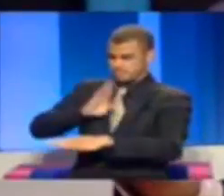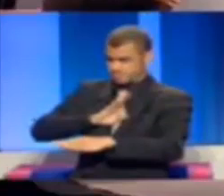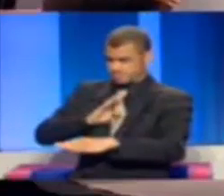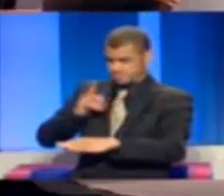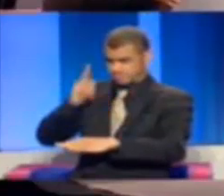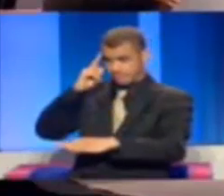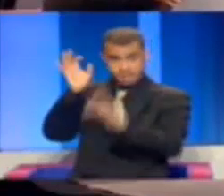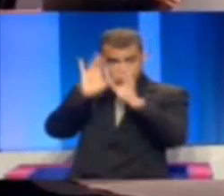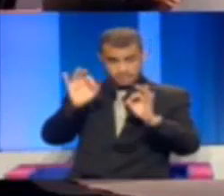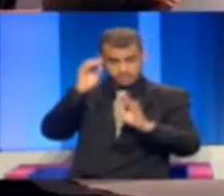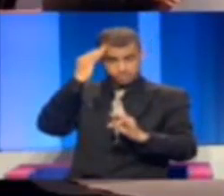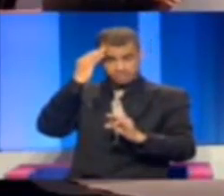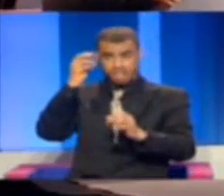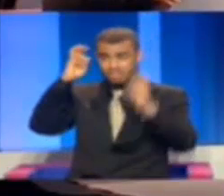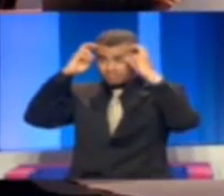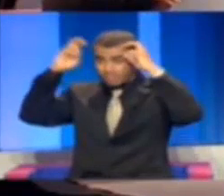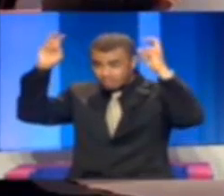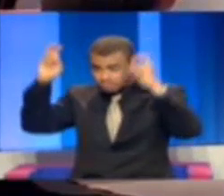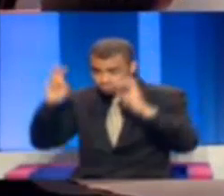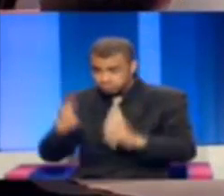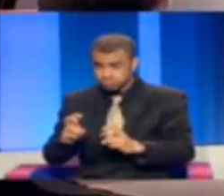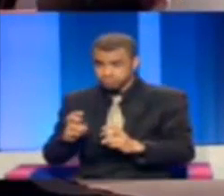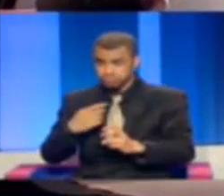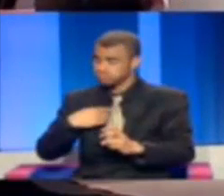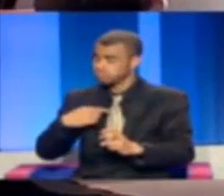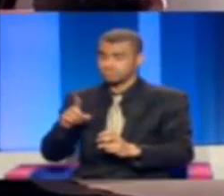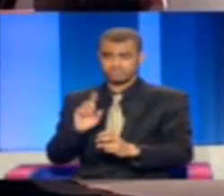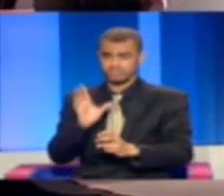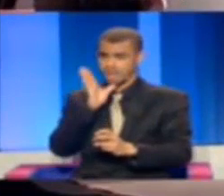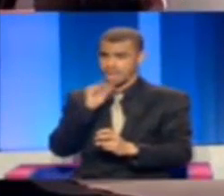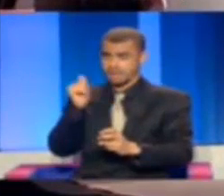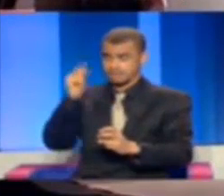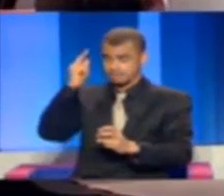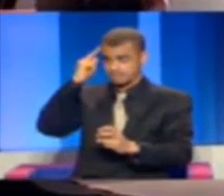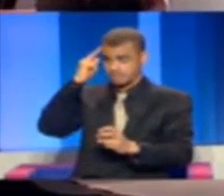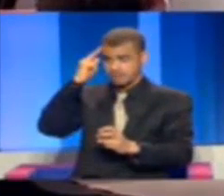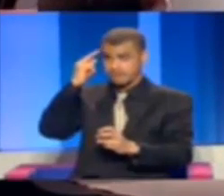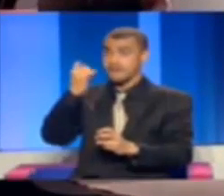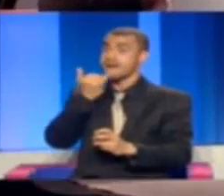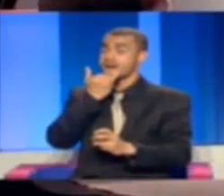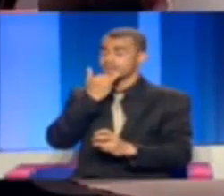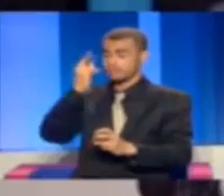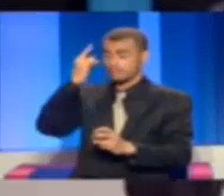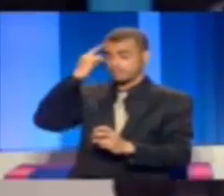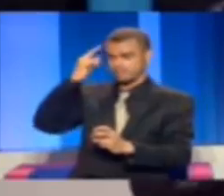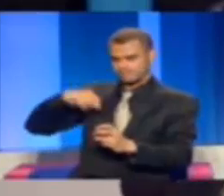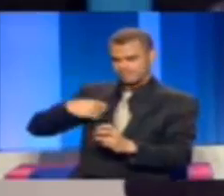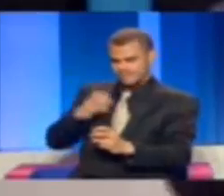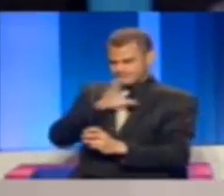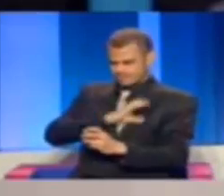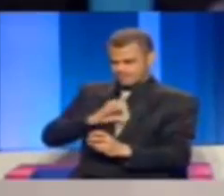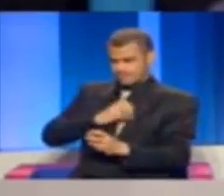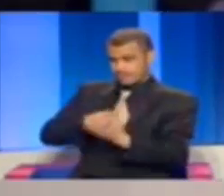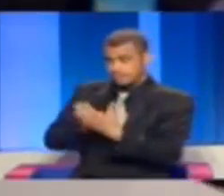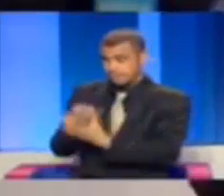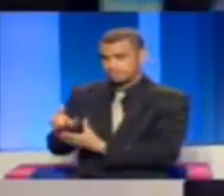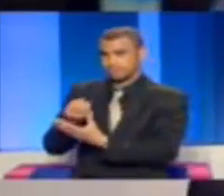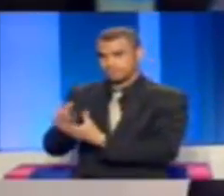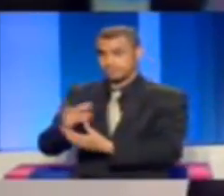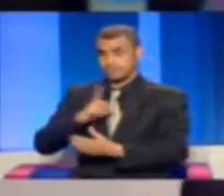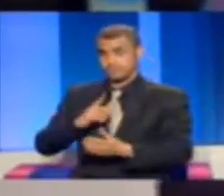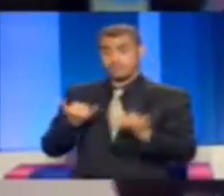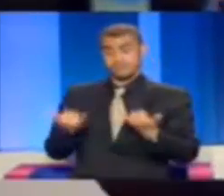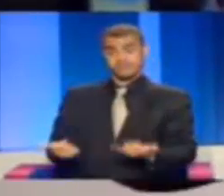كاينش طفل غبي، كاع الطفل عنده القدرات باش يقرا مزيان. الا ما قراش مزيان عنده شي مشكل خاص، والحمد لله دابا كاين تطور ديال